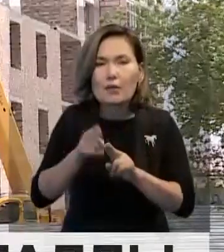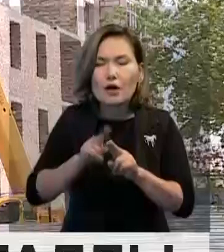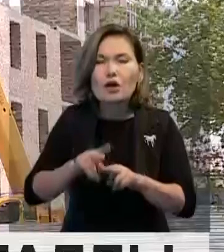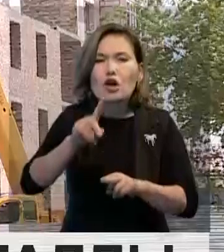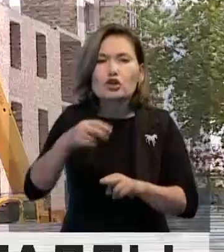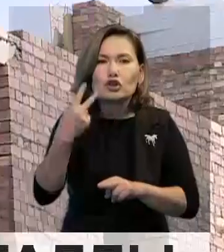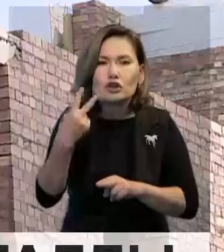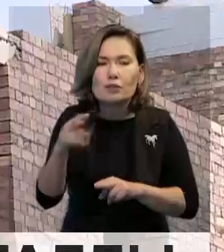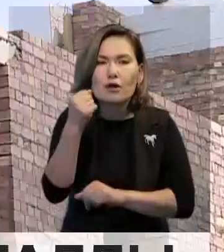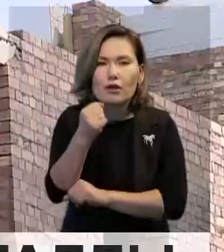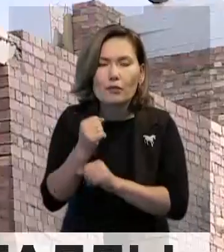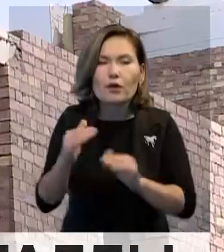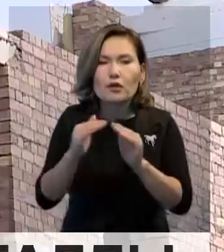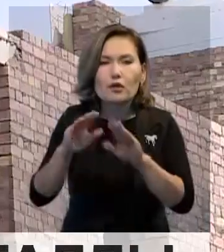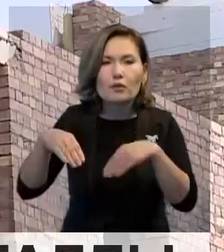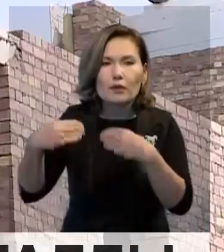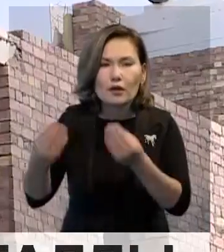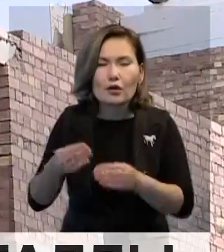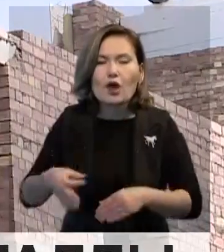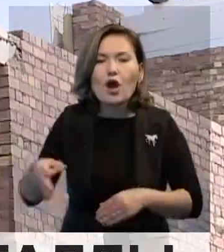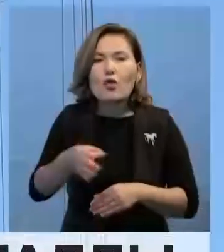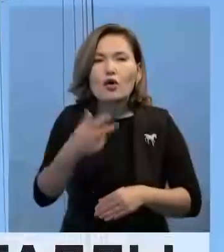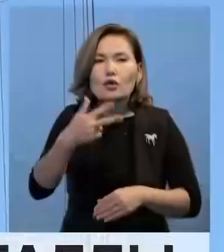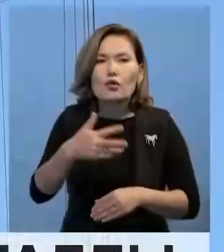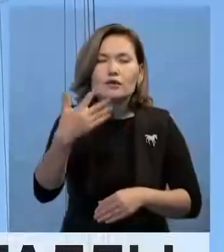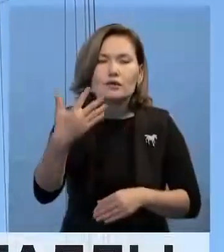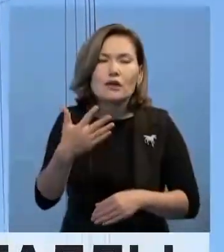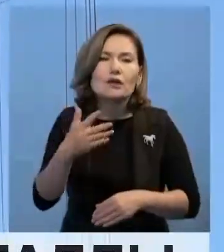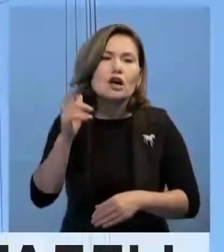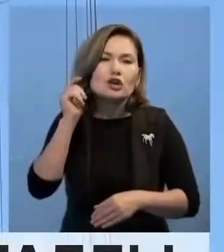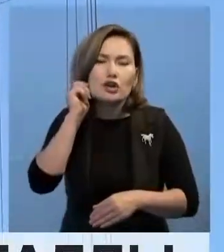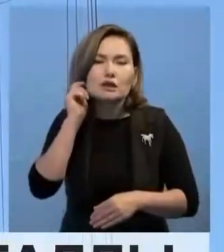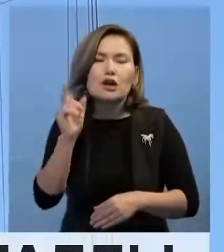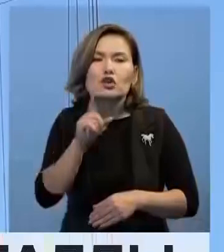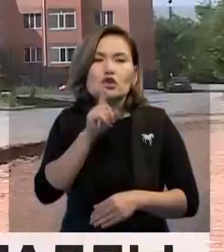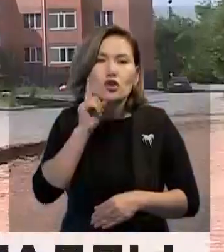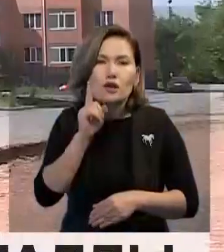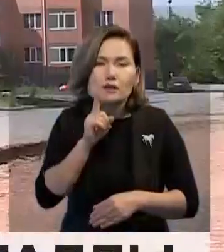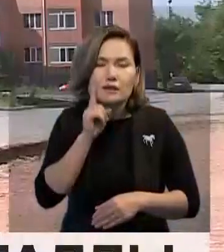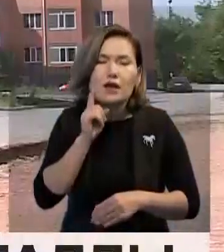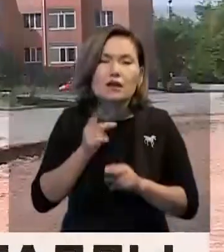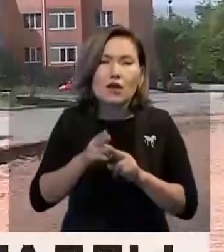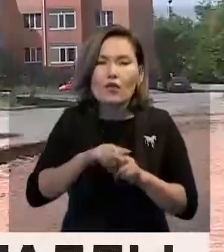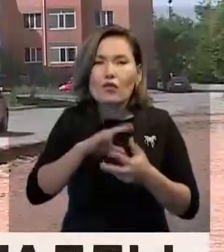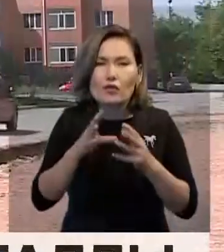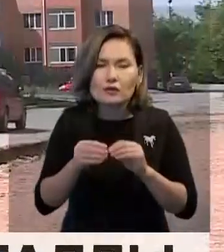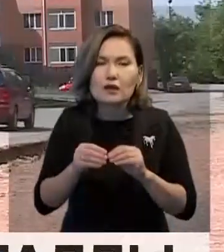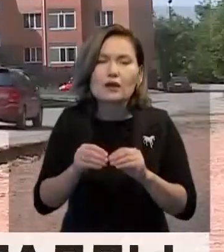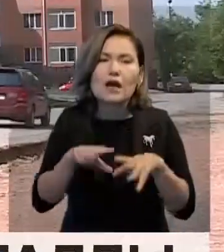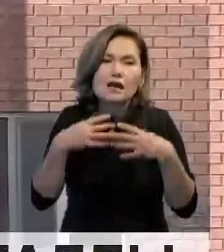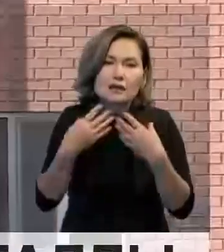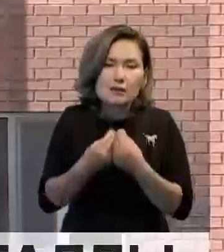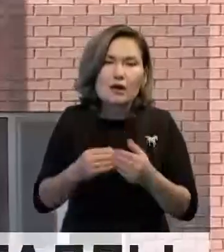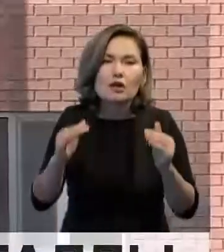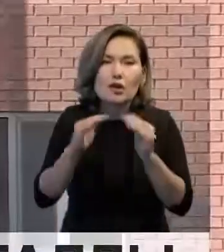жұмыскер қоныс тойын тойлайды. Сонымен қатар облыста 35 жастан аспаған жастарға да жеңілдетілген шартпен ипотека беріле бастады. Көмек